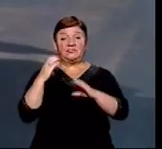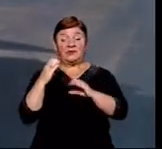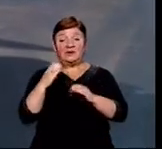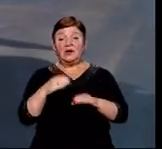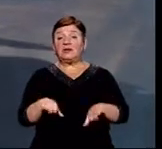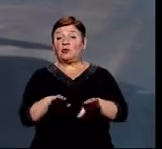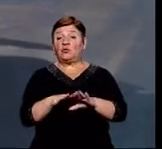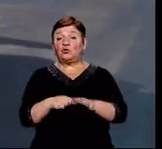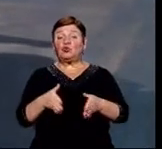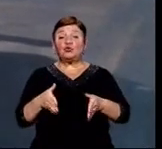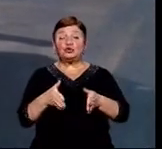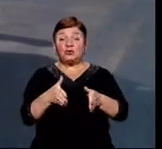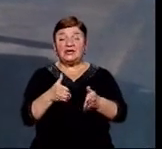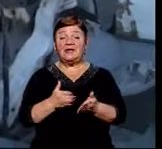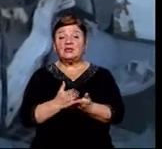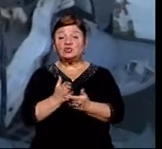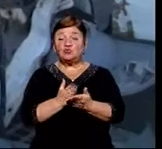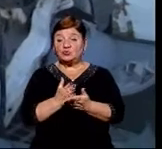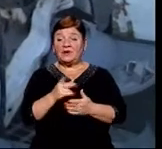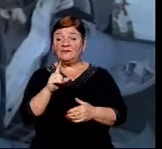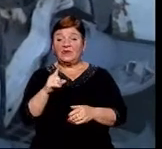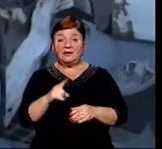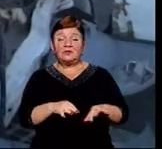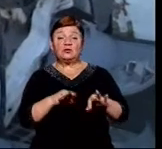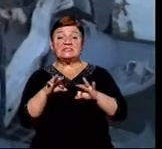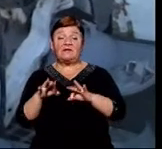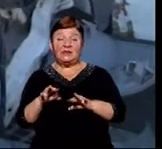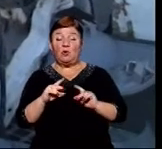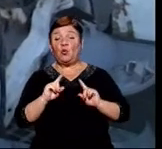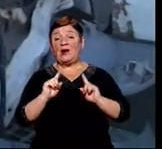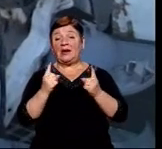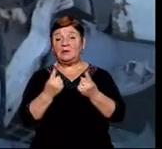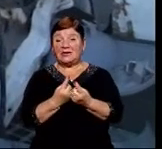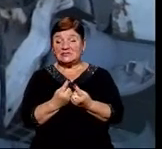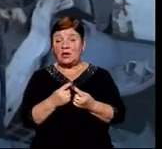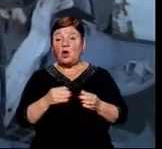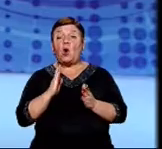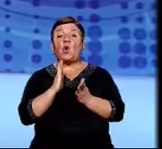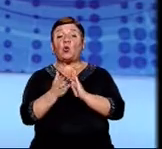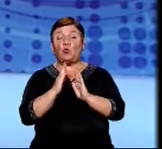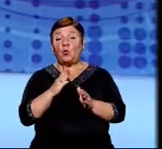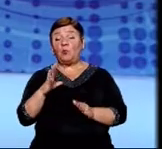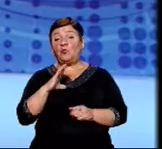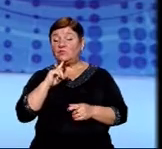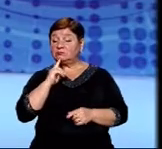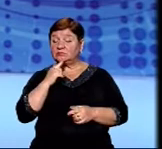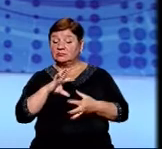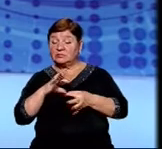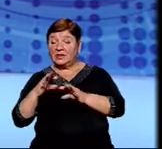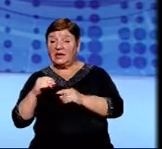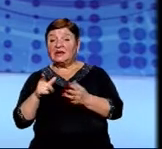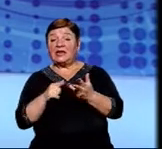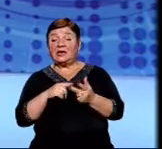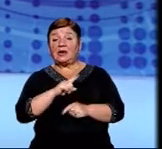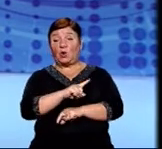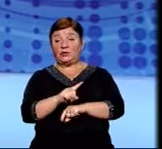машину дорожньої служби. Чоловіка, який кермував вантажівкою, доставили у реанімацію. Рух транспорту там був ускладений впродовж декількох